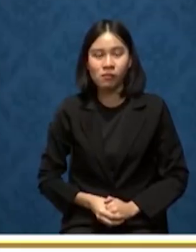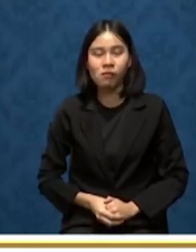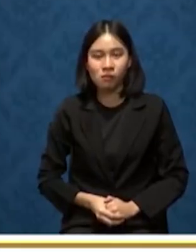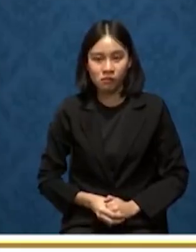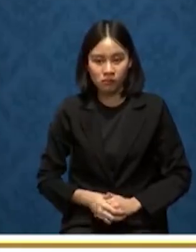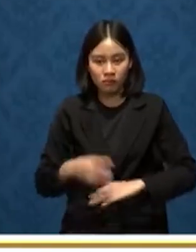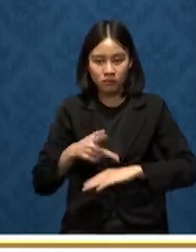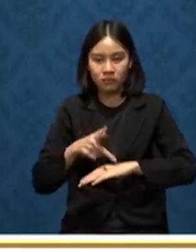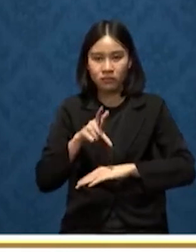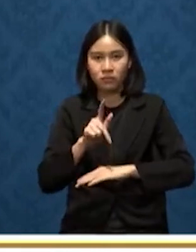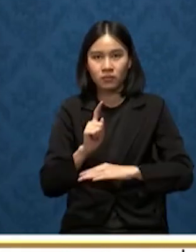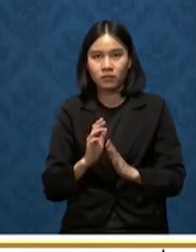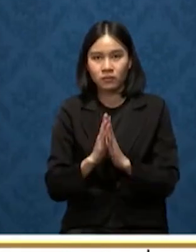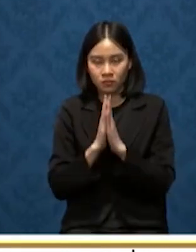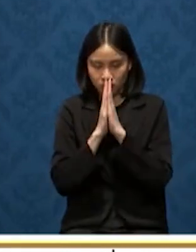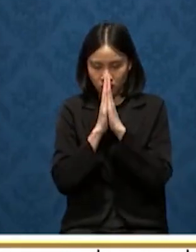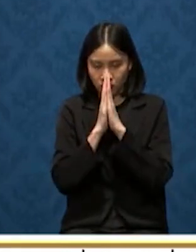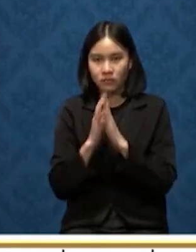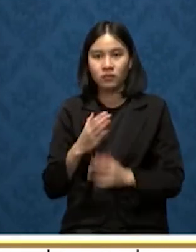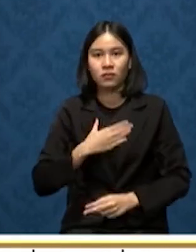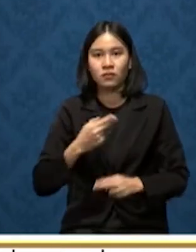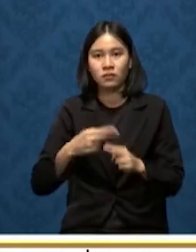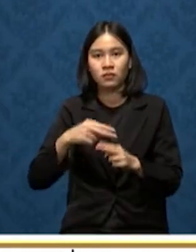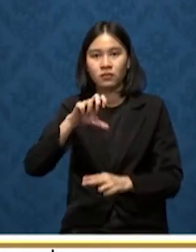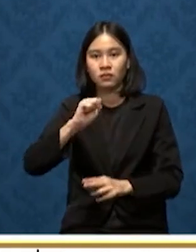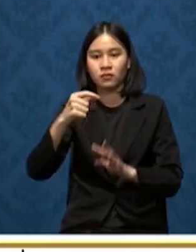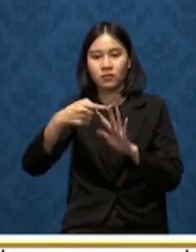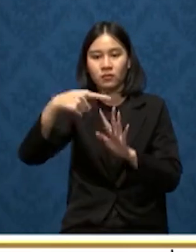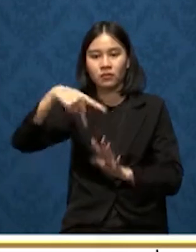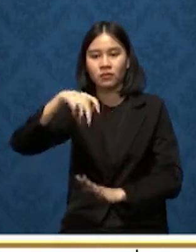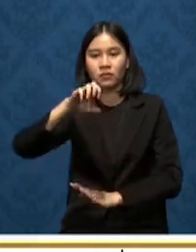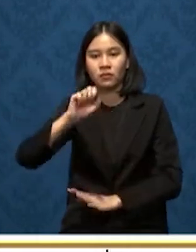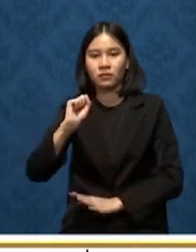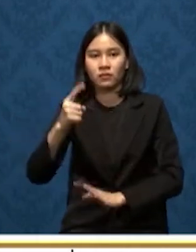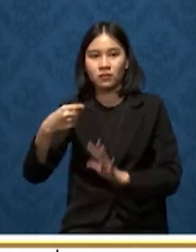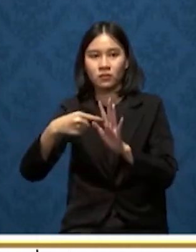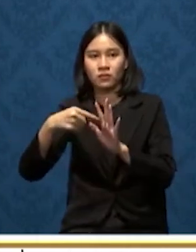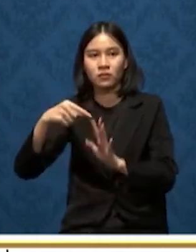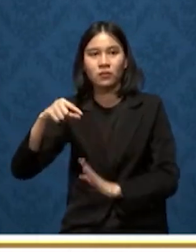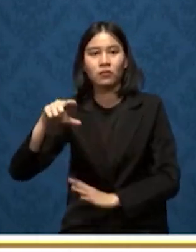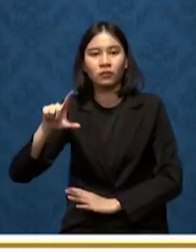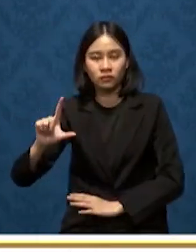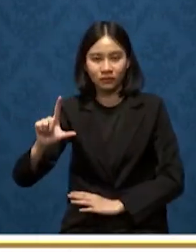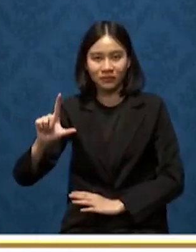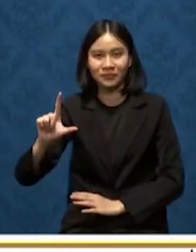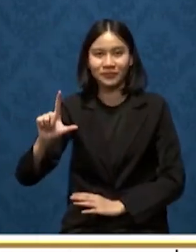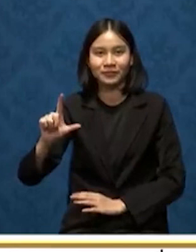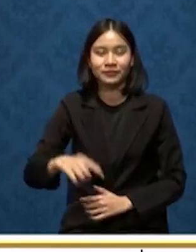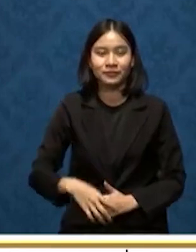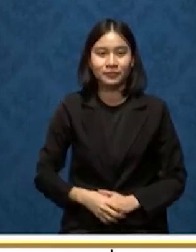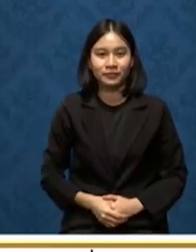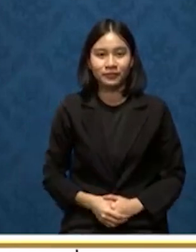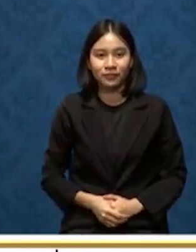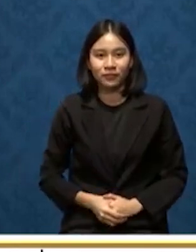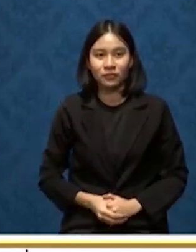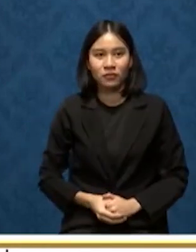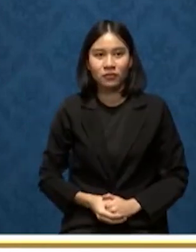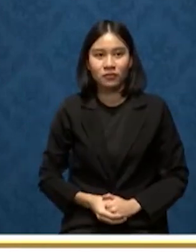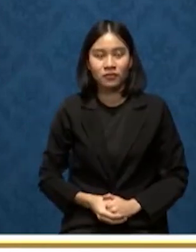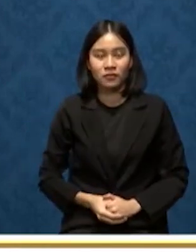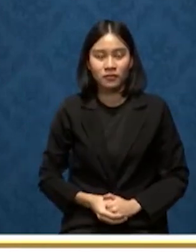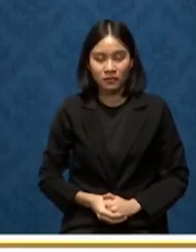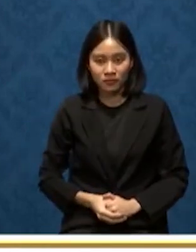กับเรีนท่านประทานที่เครอผมพนตำรดตรีสู่พิสารพักดีนารื่นาษ